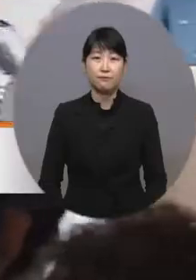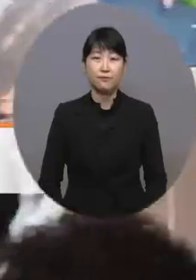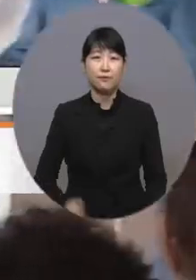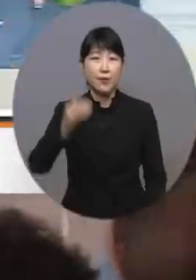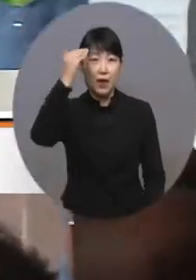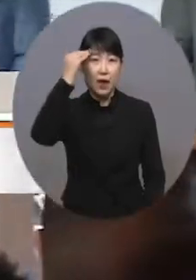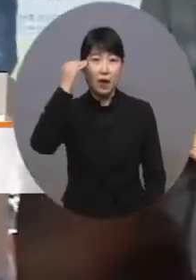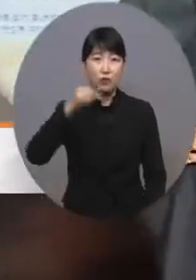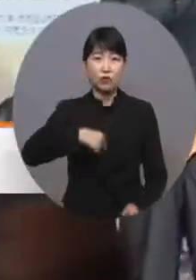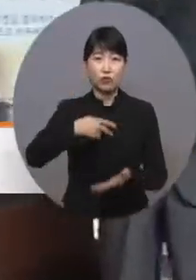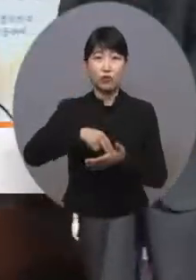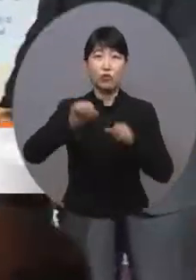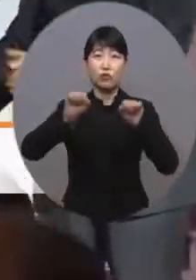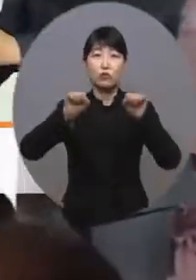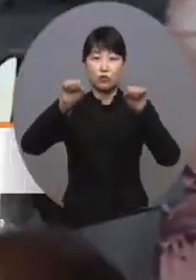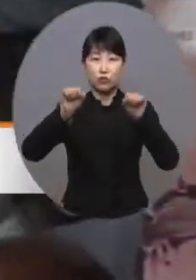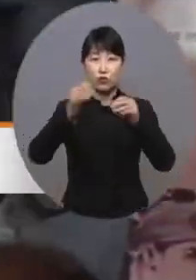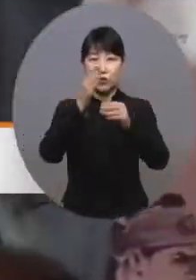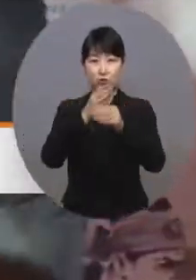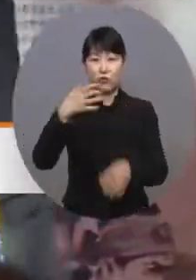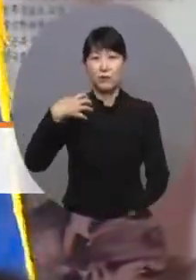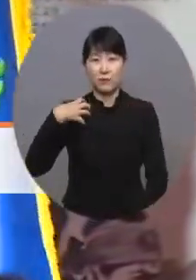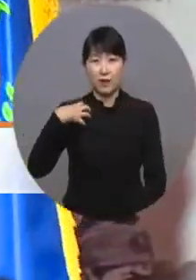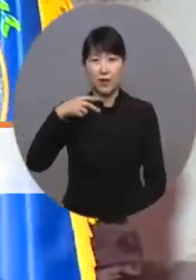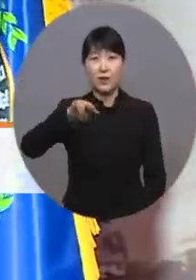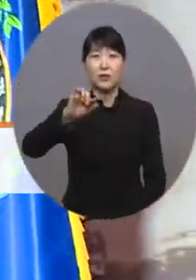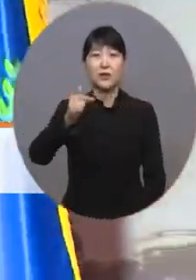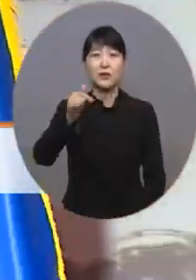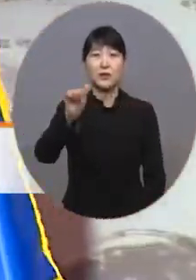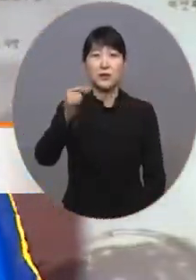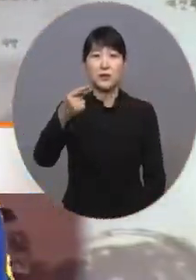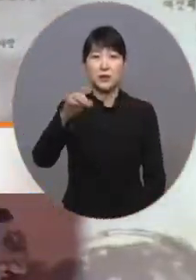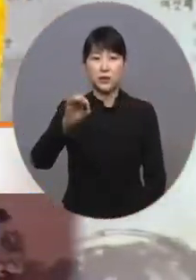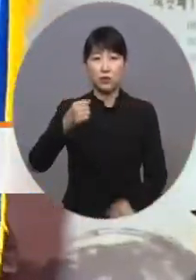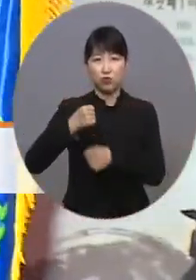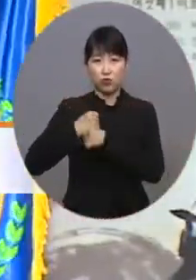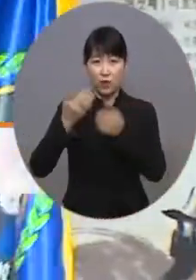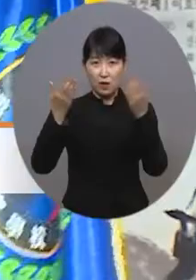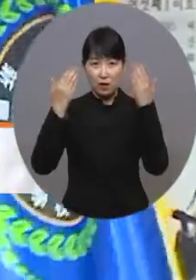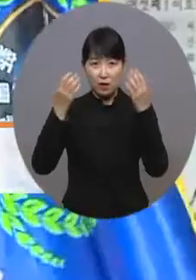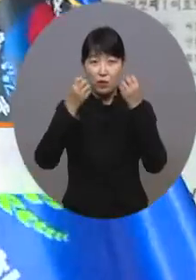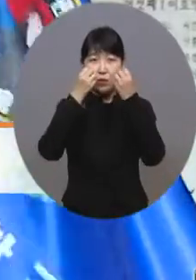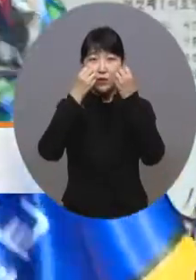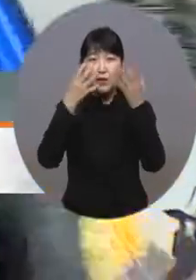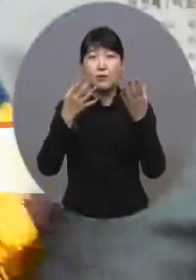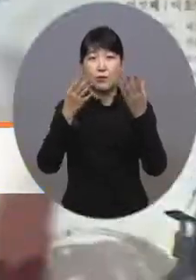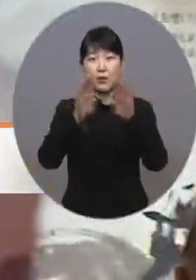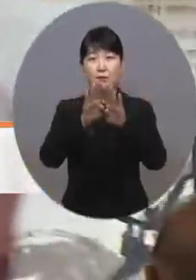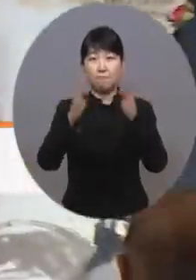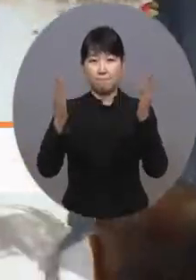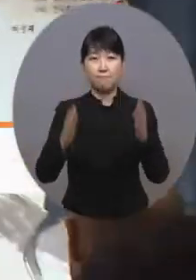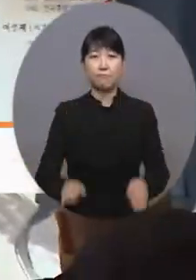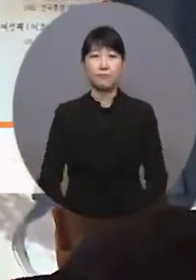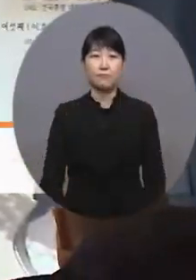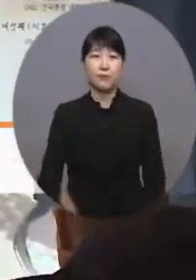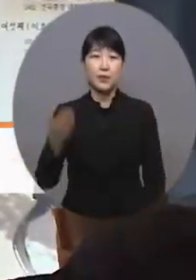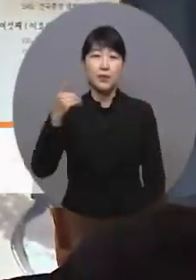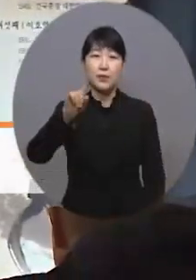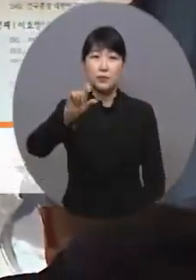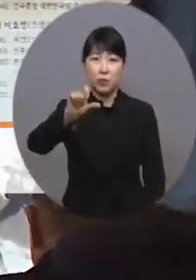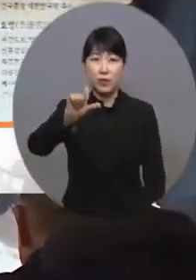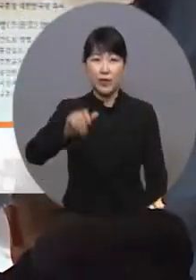대한민국 독립운동의 구실점 역할을 한 신흥무관학교가 새로운 시작을 알렸습니다. 지난 15일